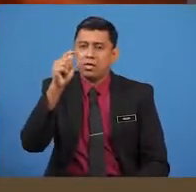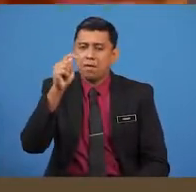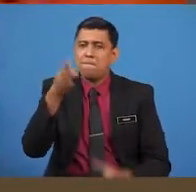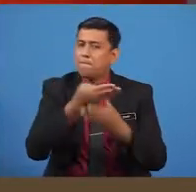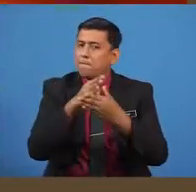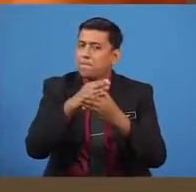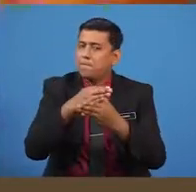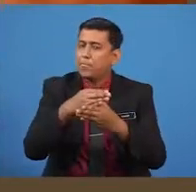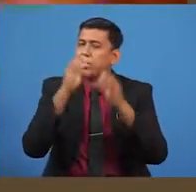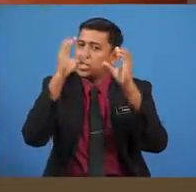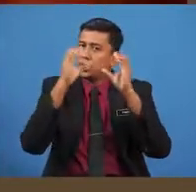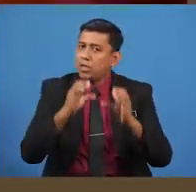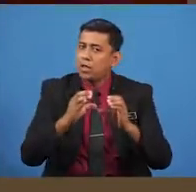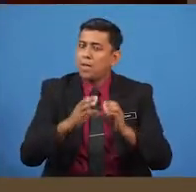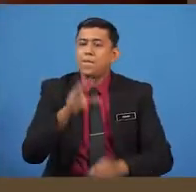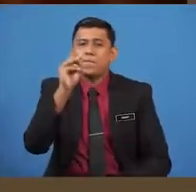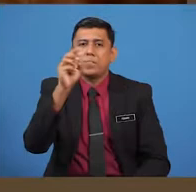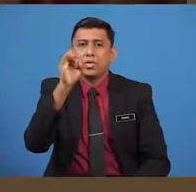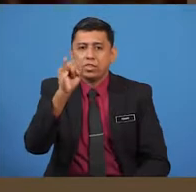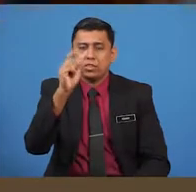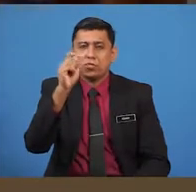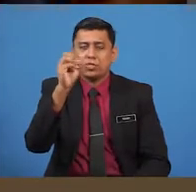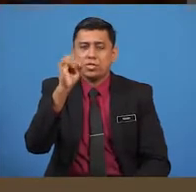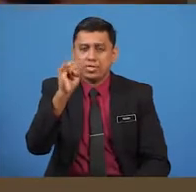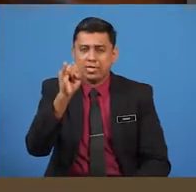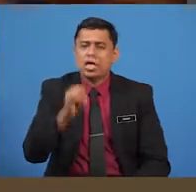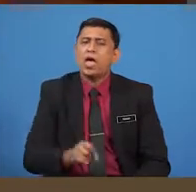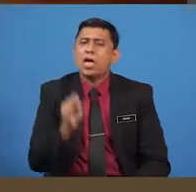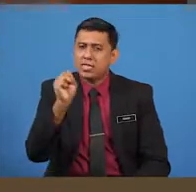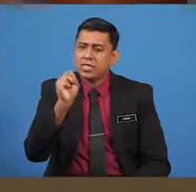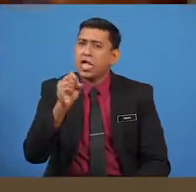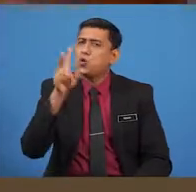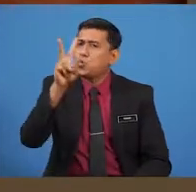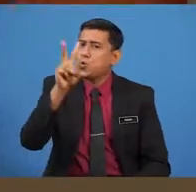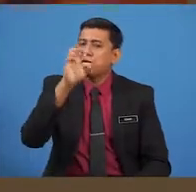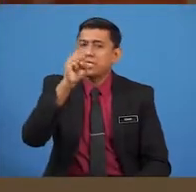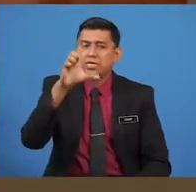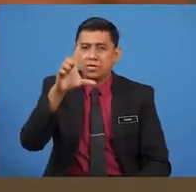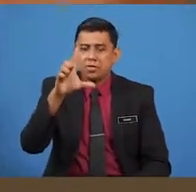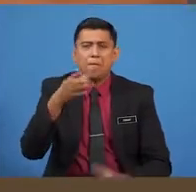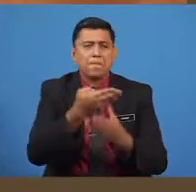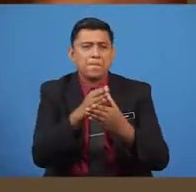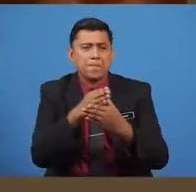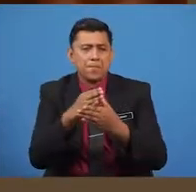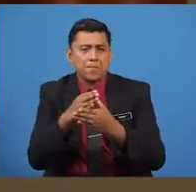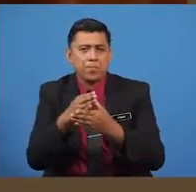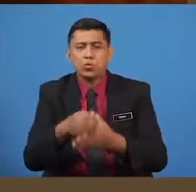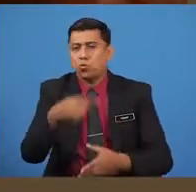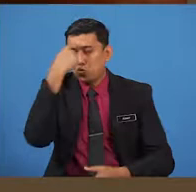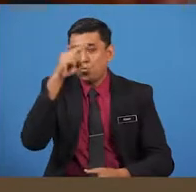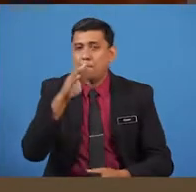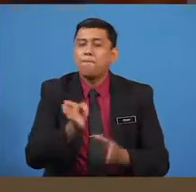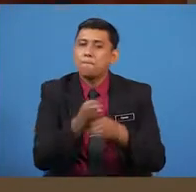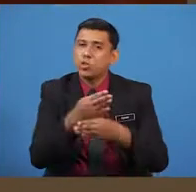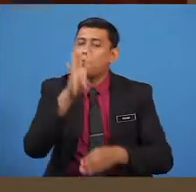membahagi secara mitosis dan membentuk dua sel. Pembahagian ini akan diteruskan untuk membentuk